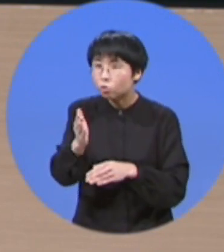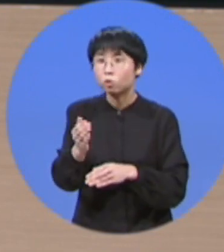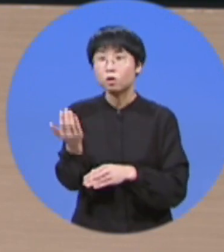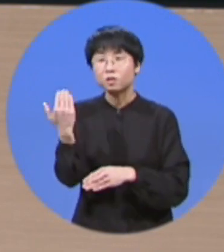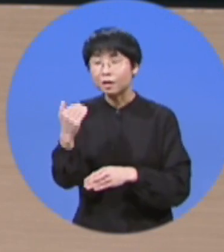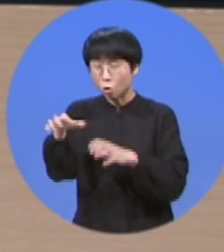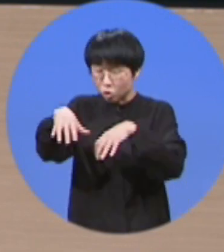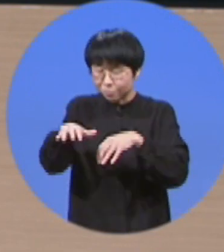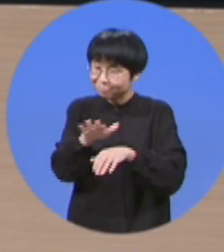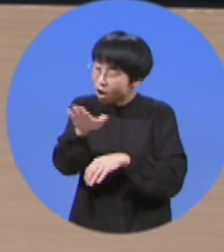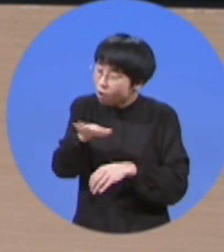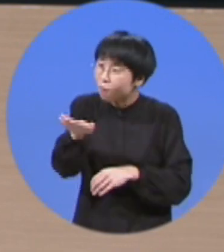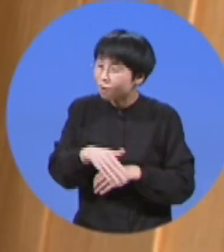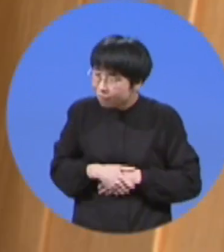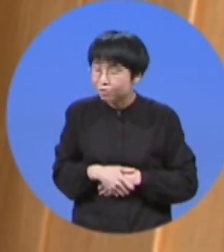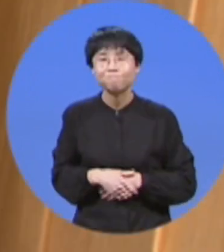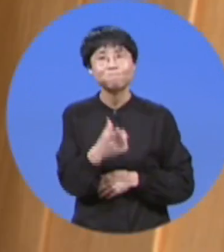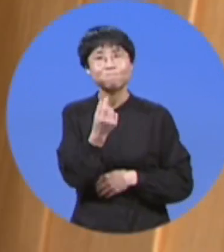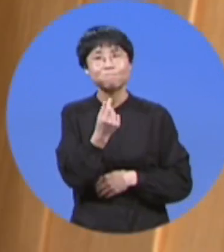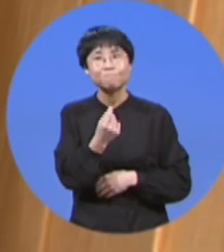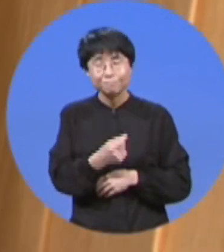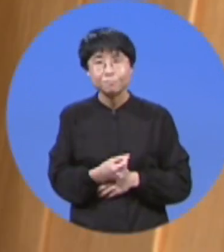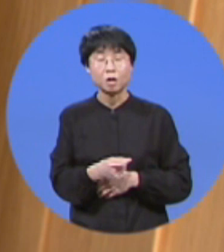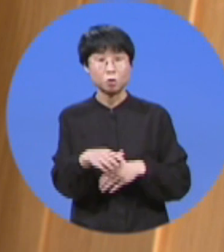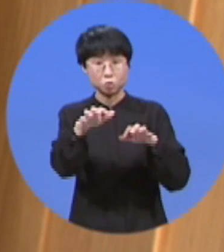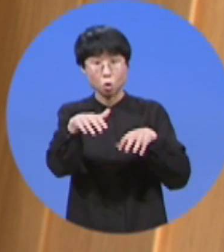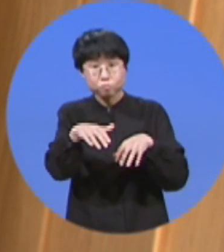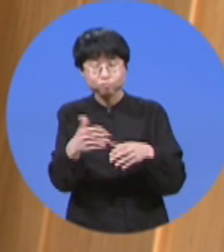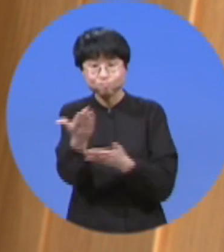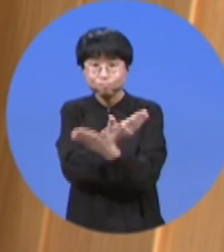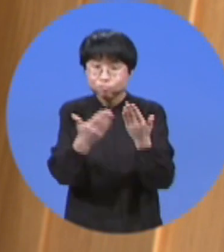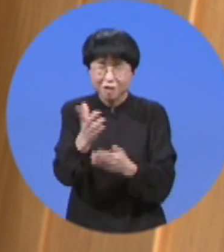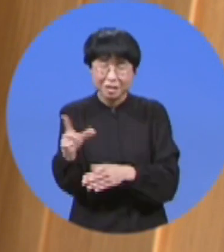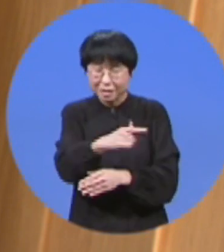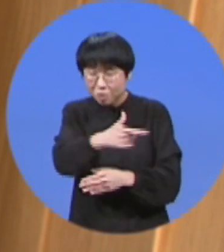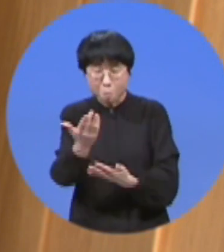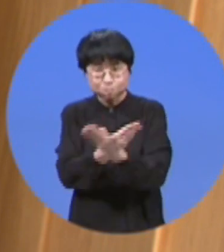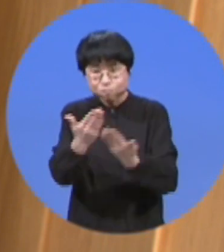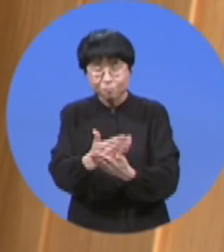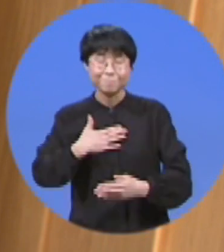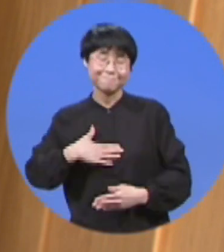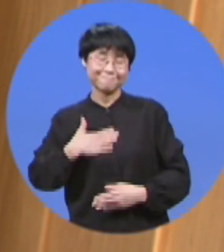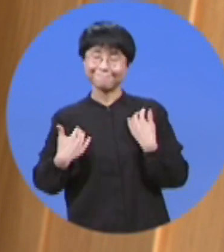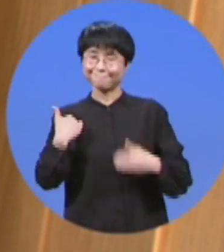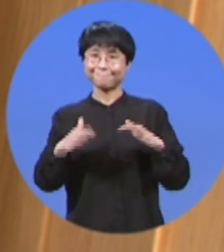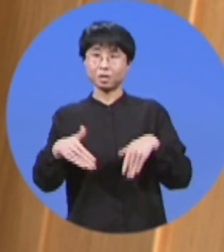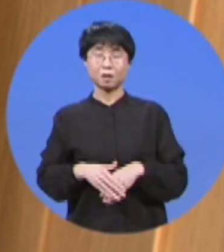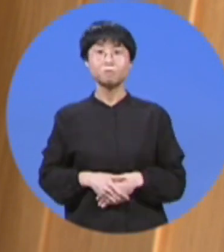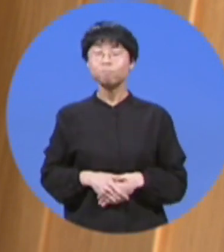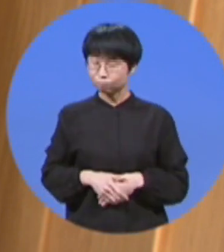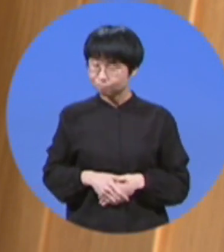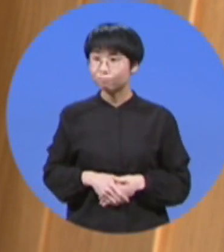の動物たちも可愛かったです。 はい、あんなにたくさんの動物たちと触れ合えてとっても癒されました。さてマキさ